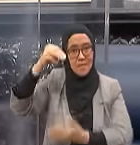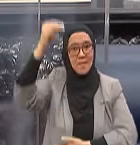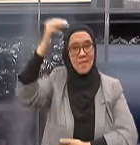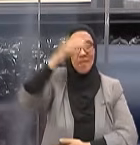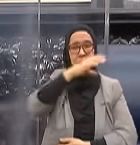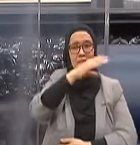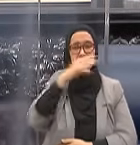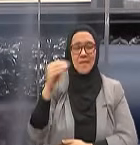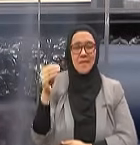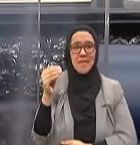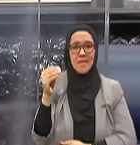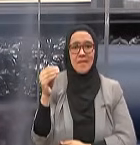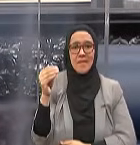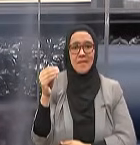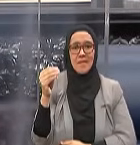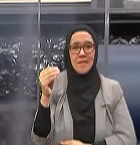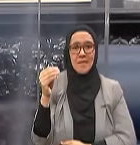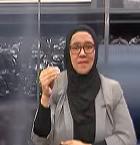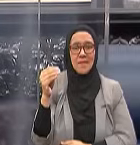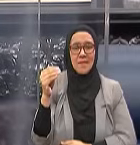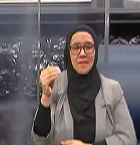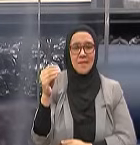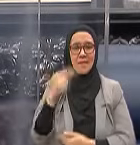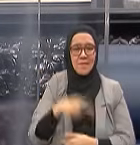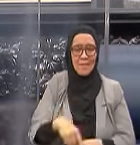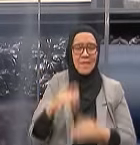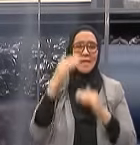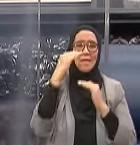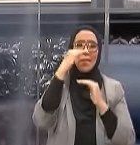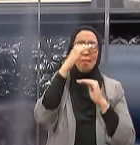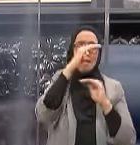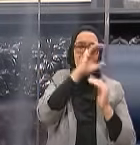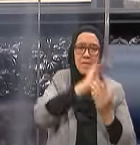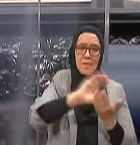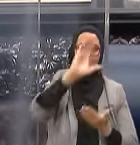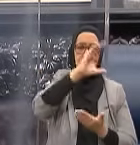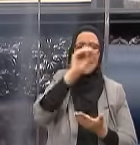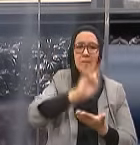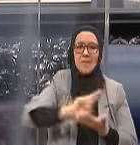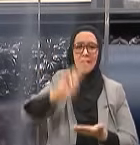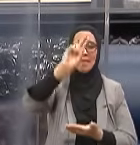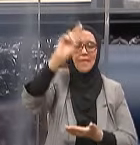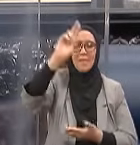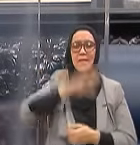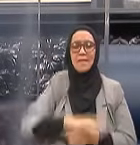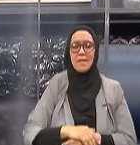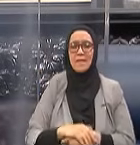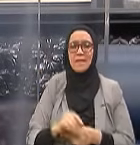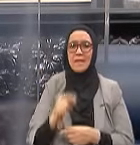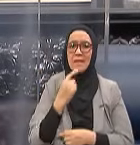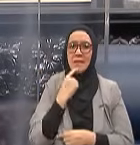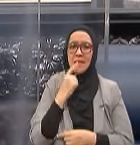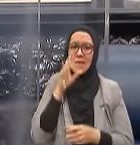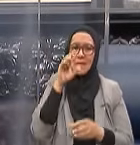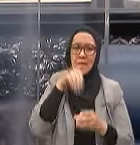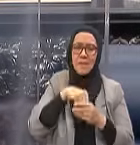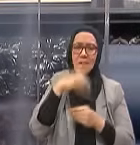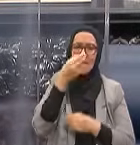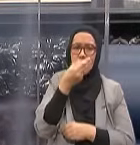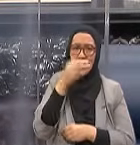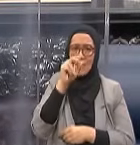terus these institutions dendam honey Tirta udah mulai concern